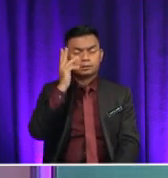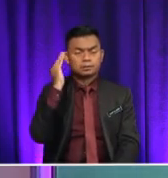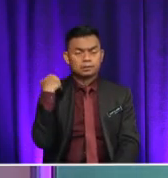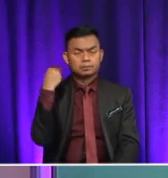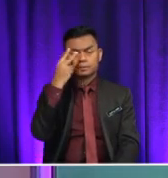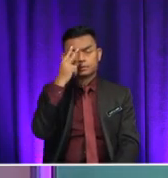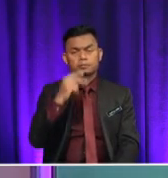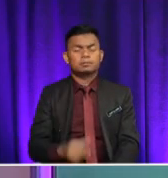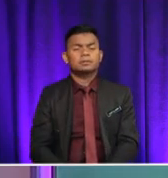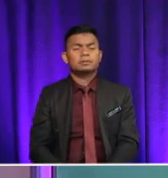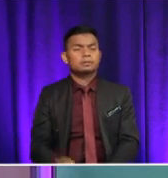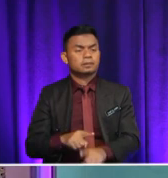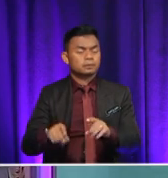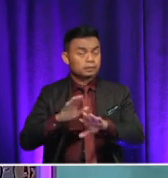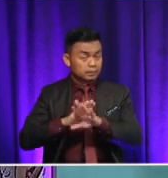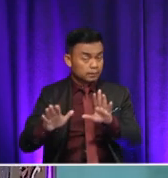keluarga